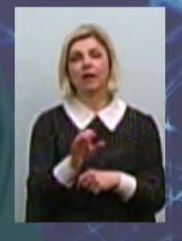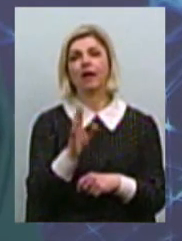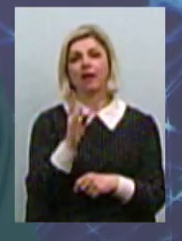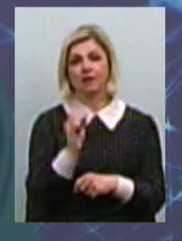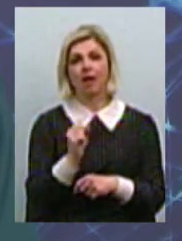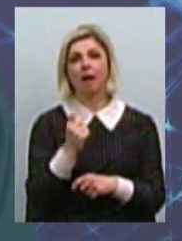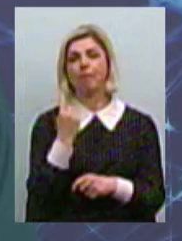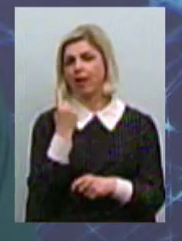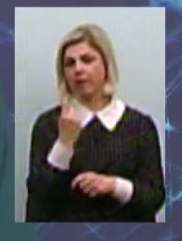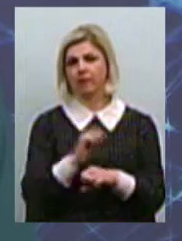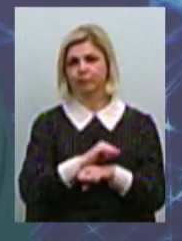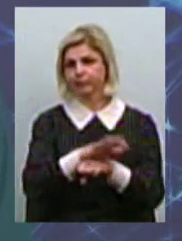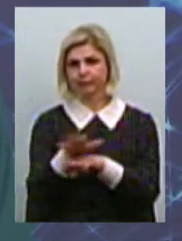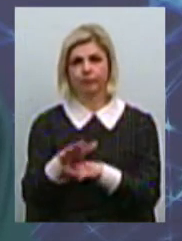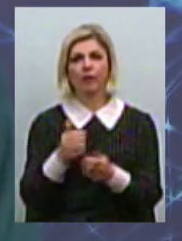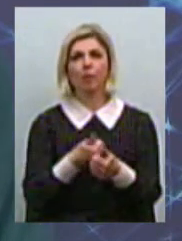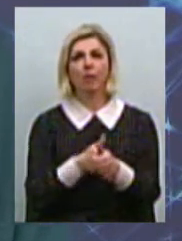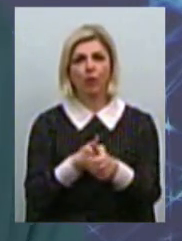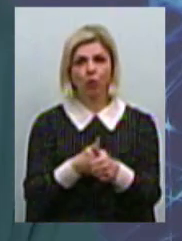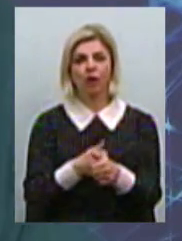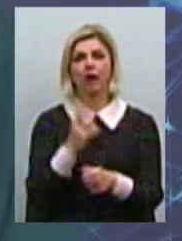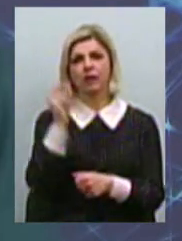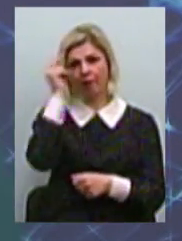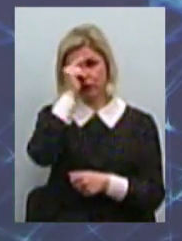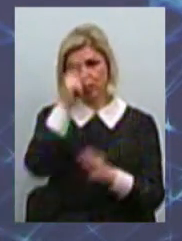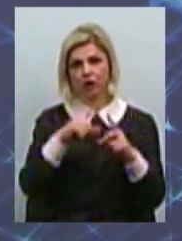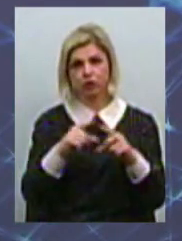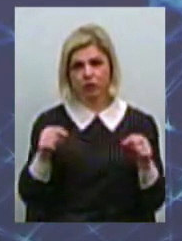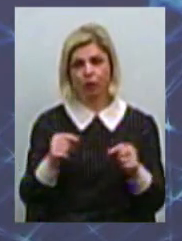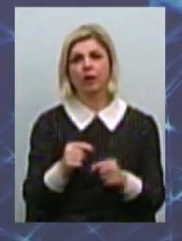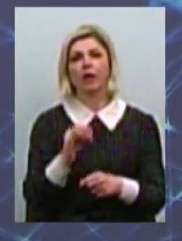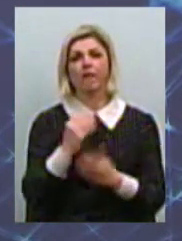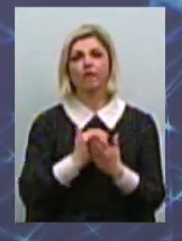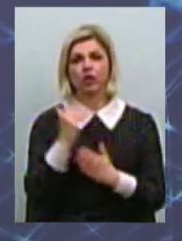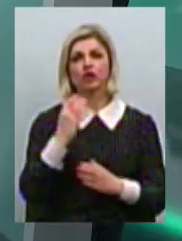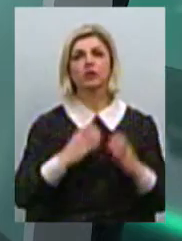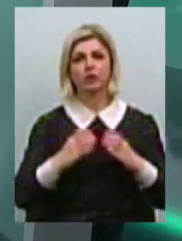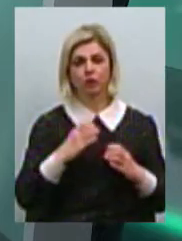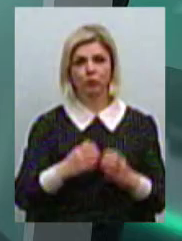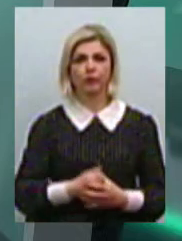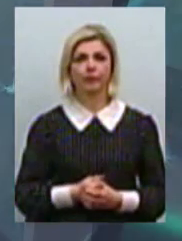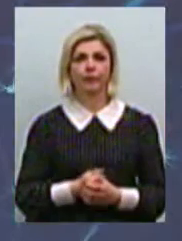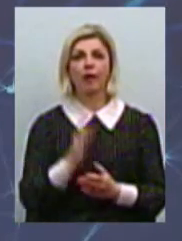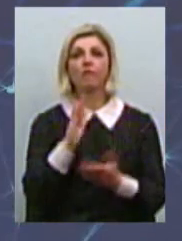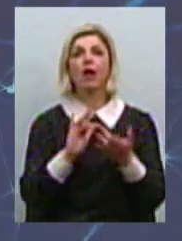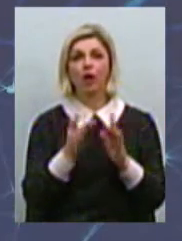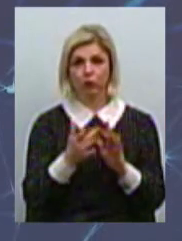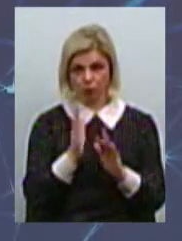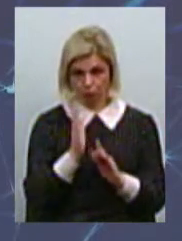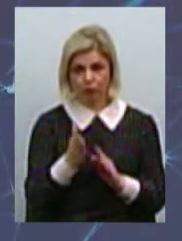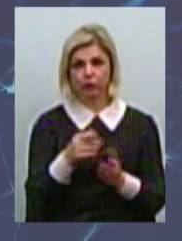на бібліотеки, на навчальні заклади, в тому числі вищі навчальні заклади. А в електронному вигляді вона може